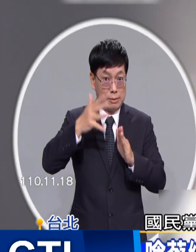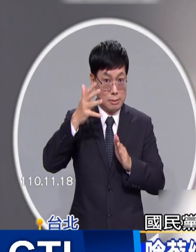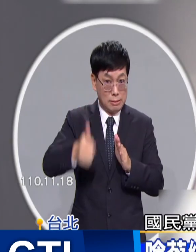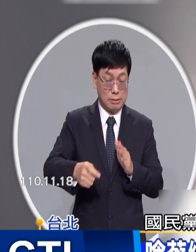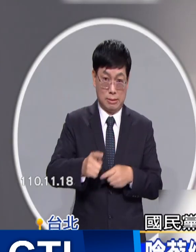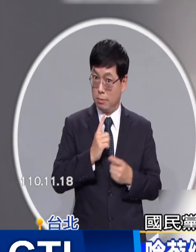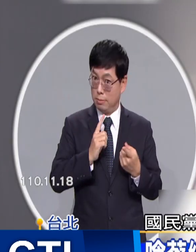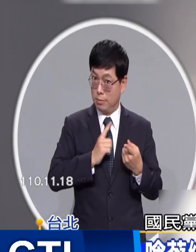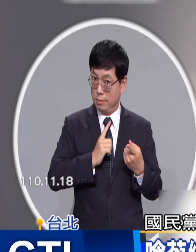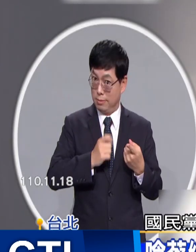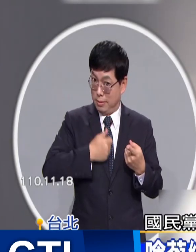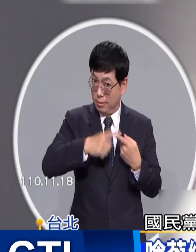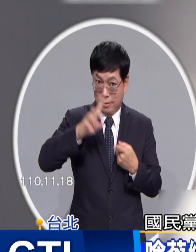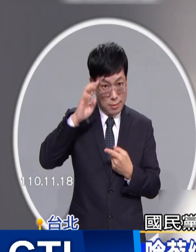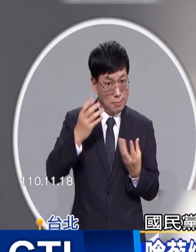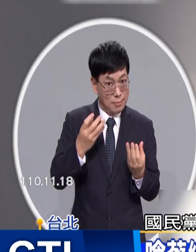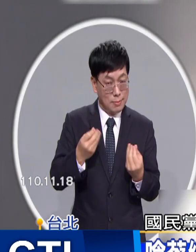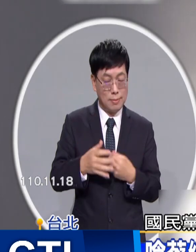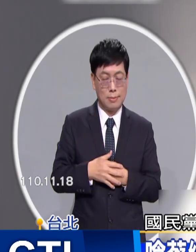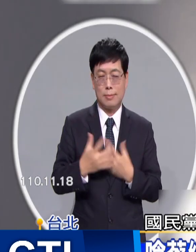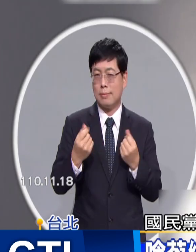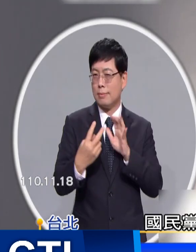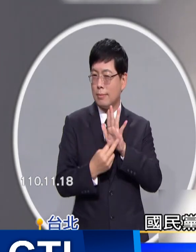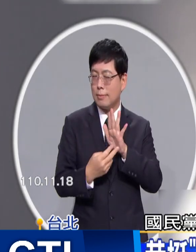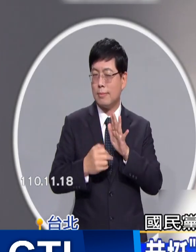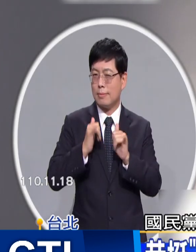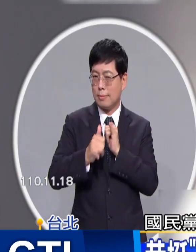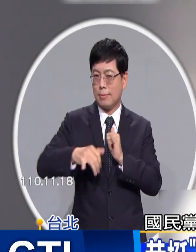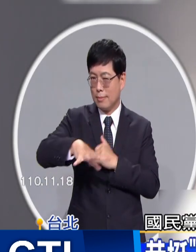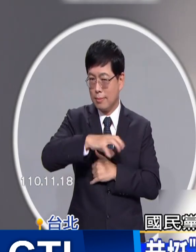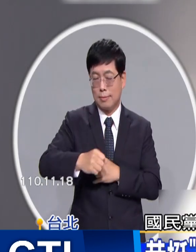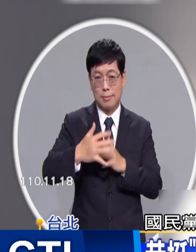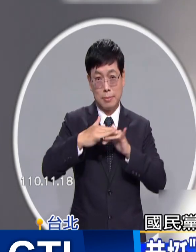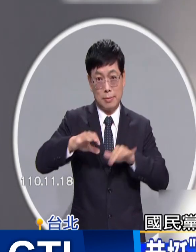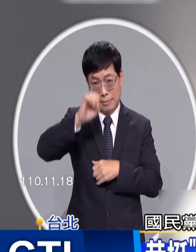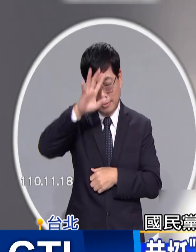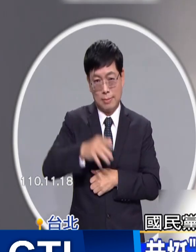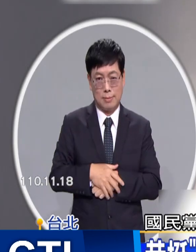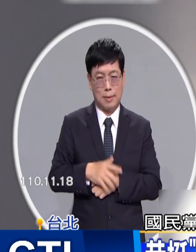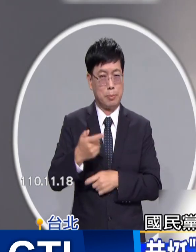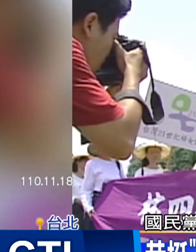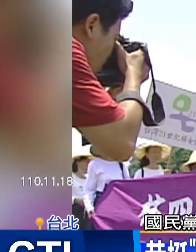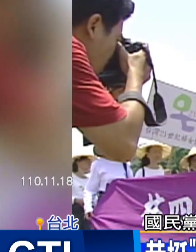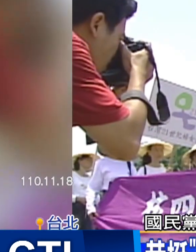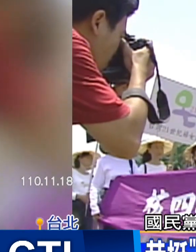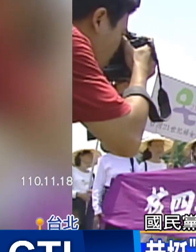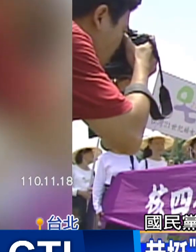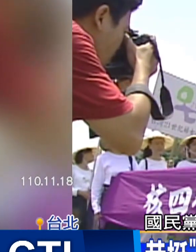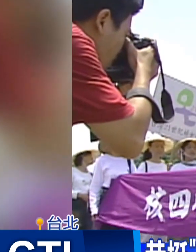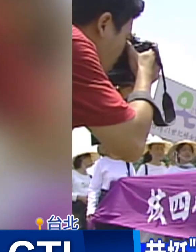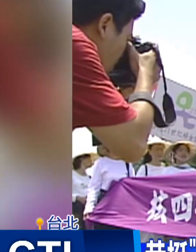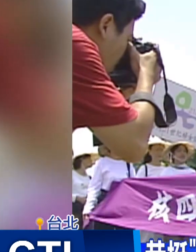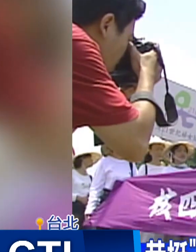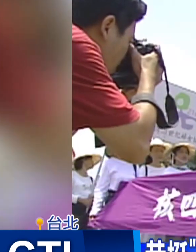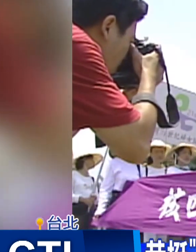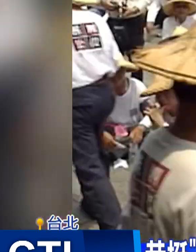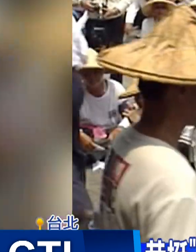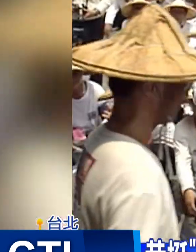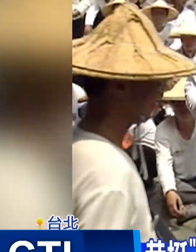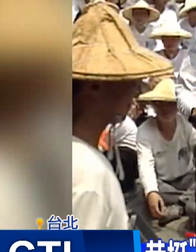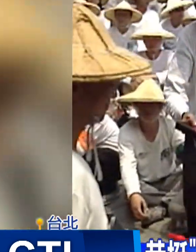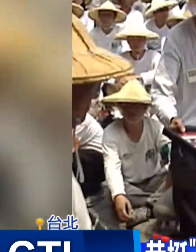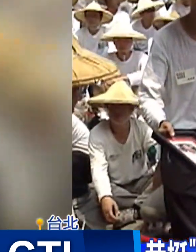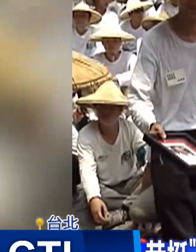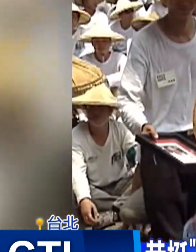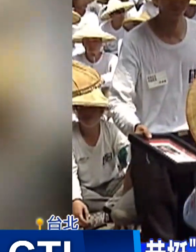得起你的同志吗？我也要对全国人民大家说，大家想想看，民进党不是你爸爸啦。 过去民进党说公投绑大选，